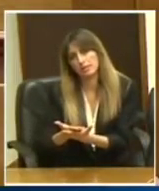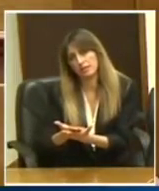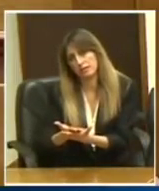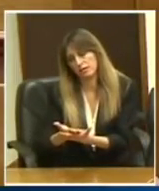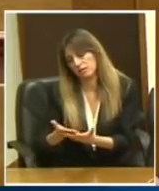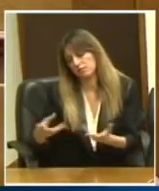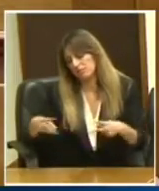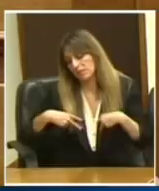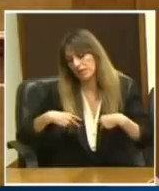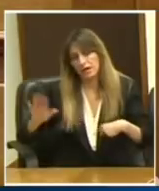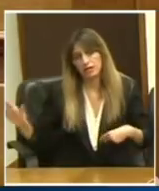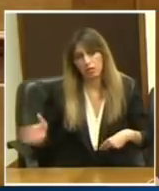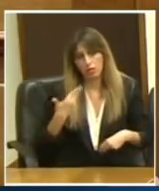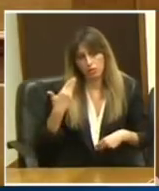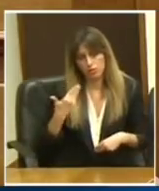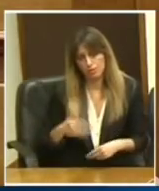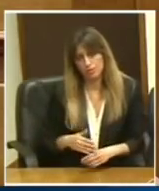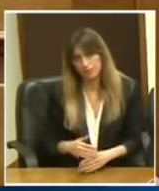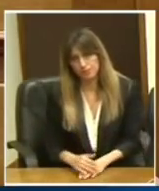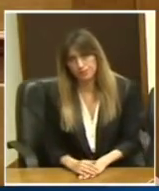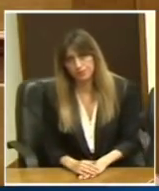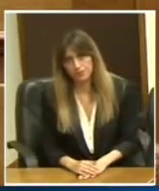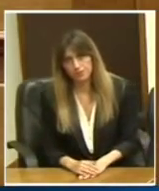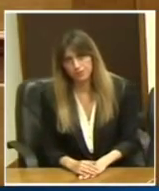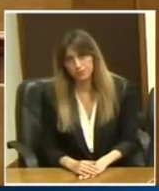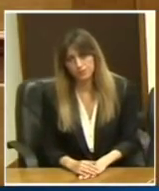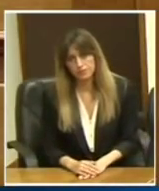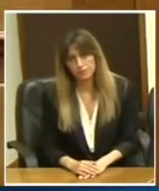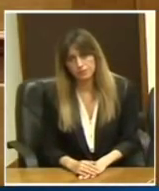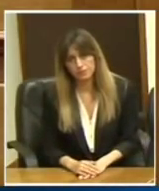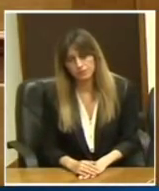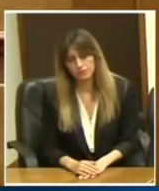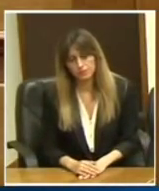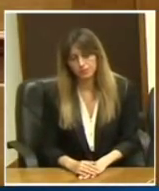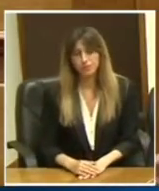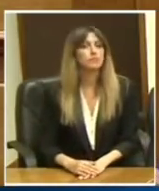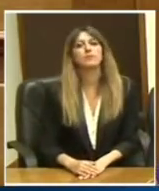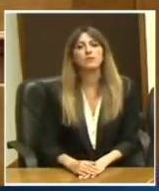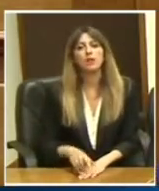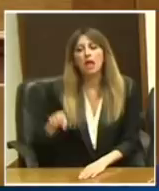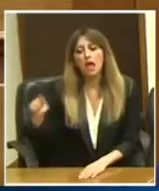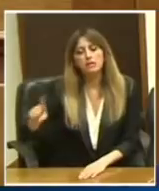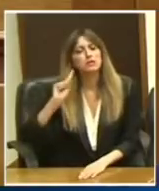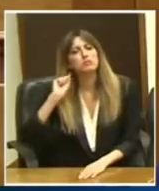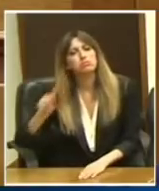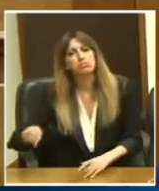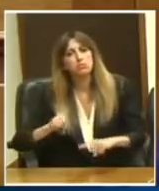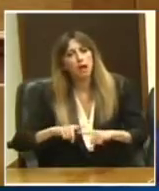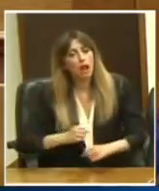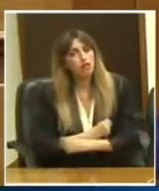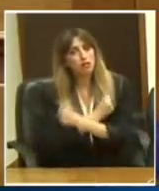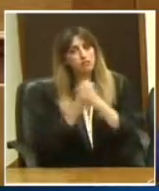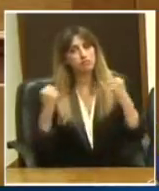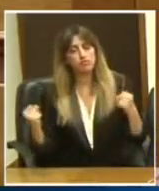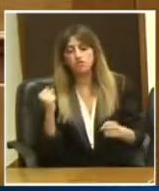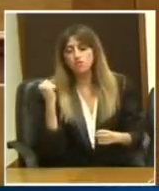Ούτε η ισχυροποίηση της διεθνούς θέσης της χώρας σας ενδιαφέρει ιδιαίτερα, ούτε